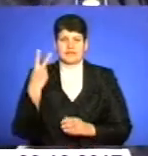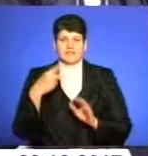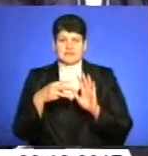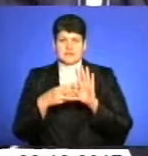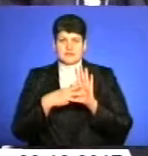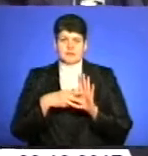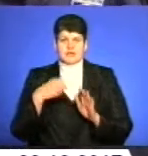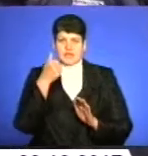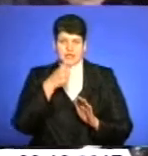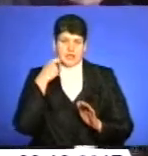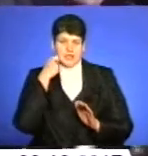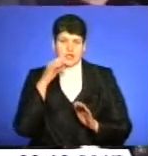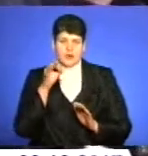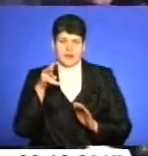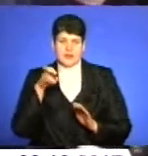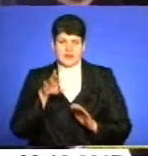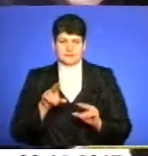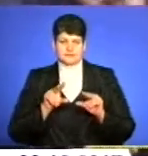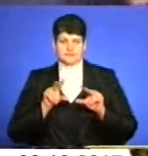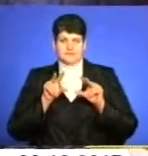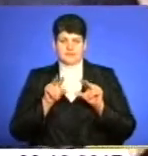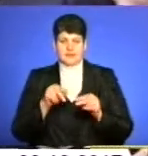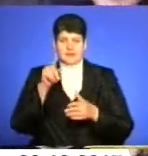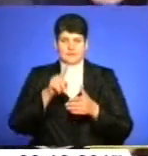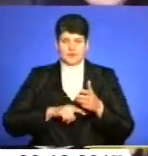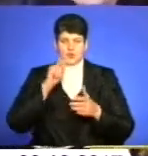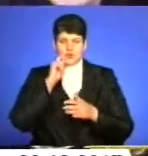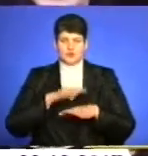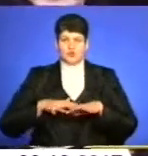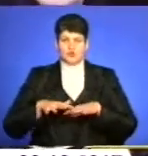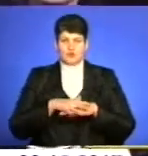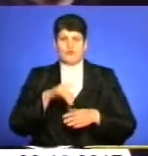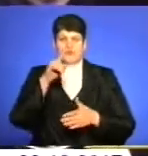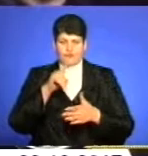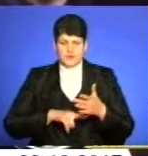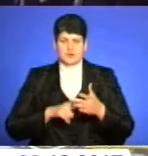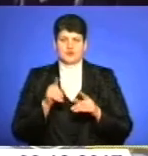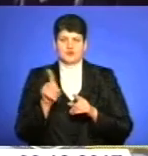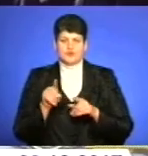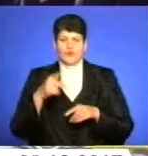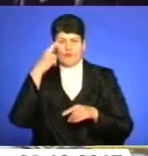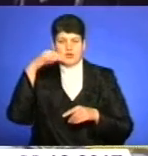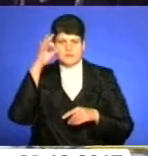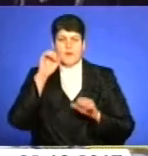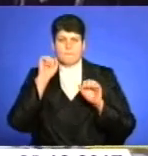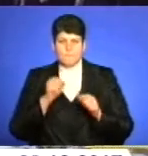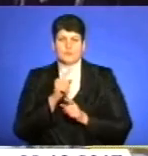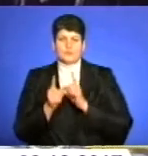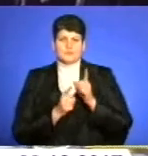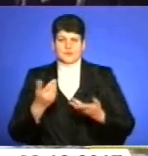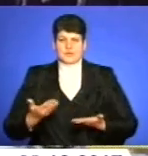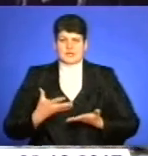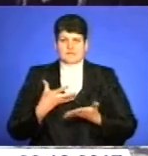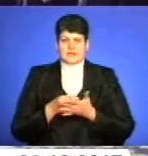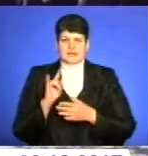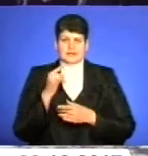28-річна Олеся склала присягу на вірність українському народу, адже вірить. Саме в лавах патрульних поліцейських зможе змінити життя своєї